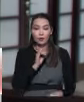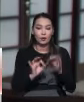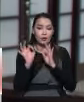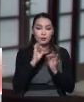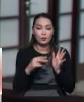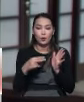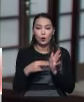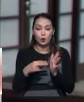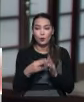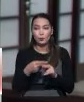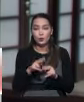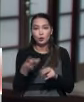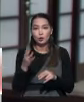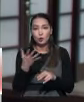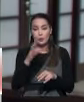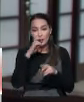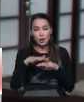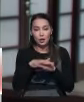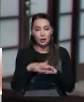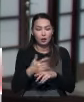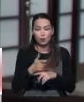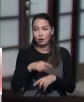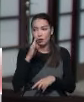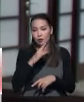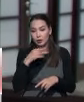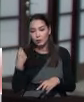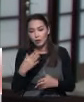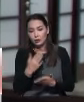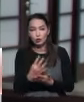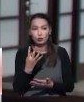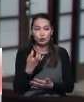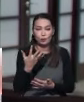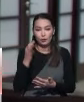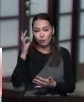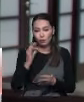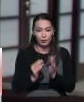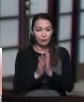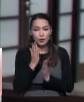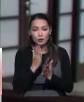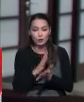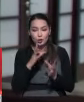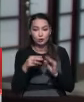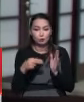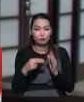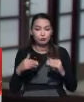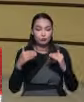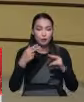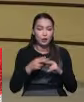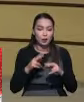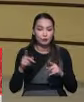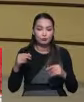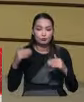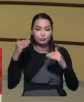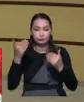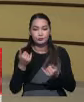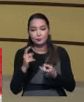бағасы көршілес мемлекеттермен салыстырғанда едәуір қымбат. Тіпті 400-500%-ке жетіп жатады. Жалпы бағаның өсуіне әуелі инфляция әсер етеді.